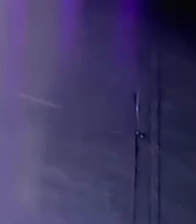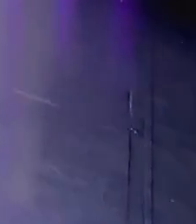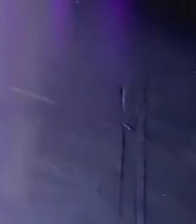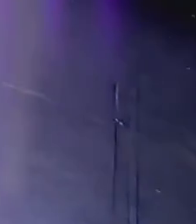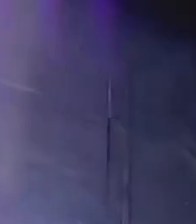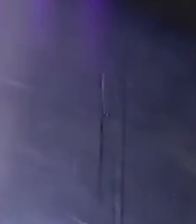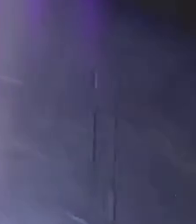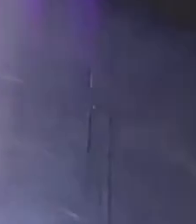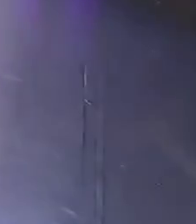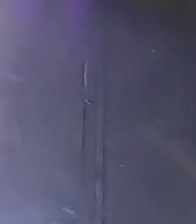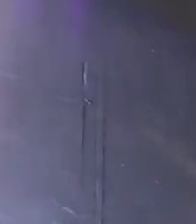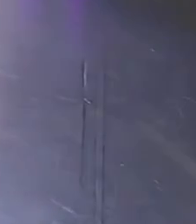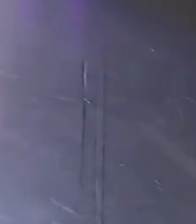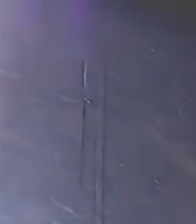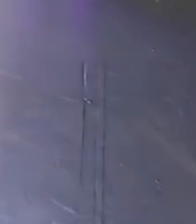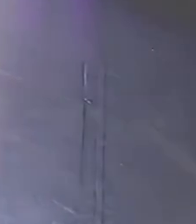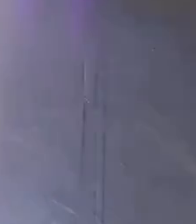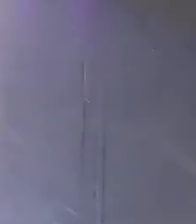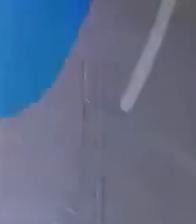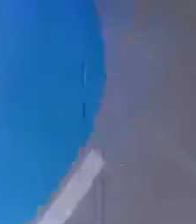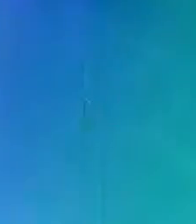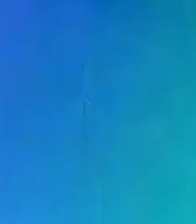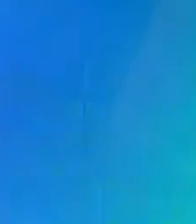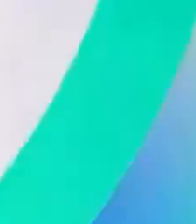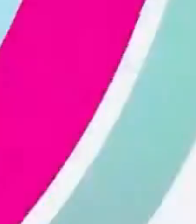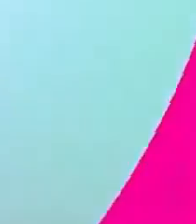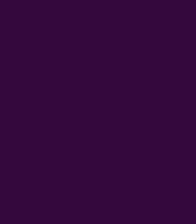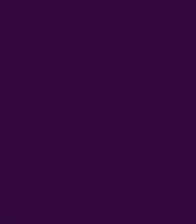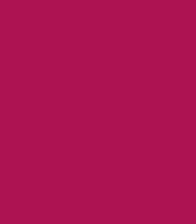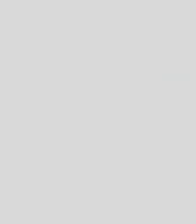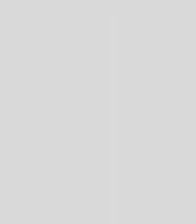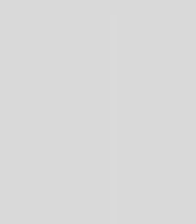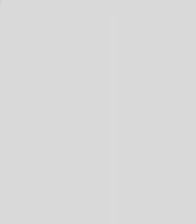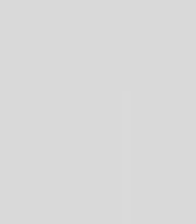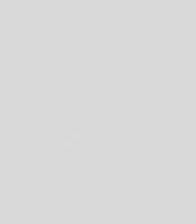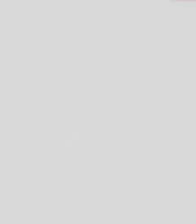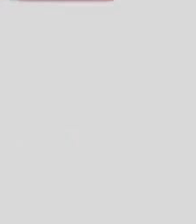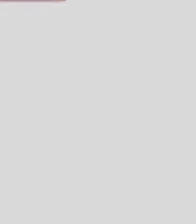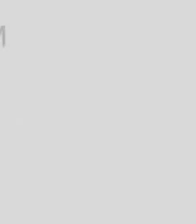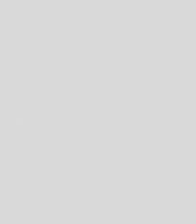Thank you.